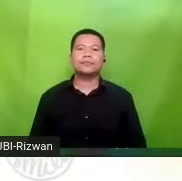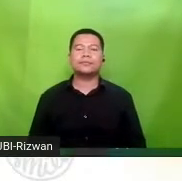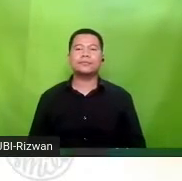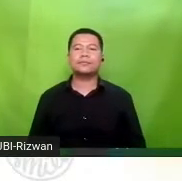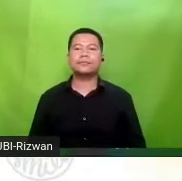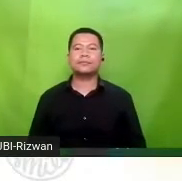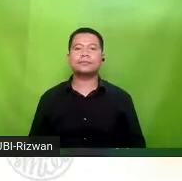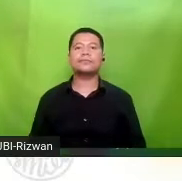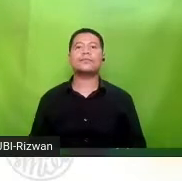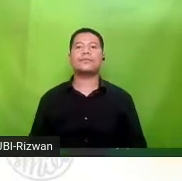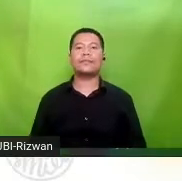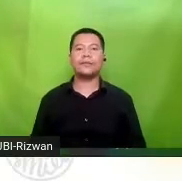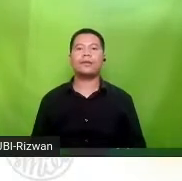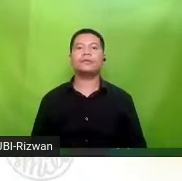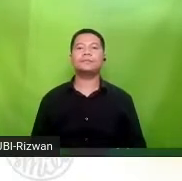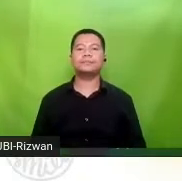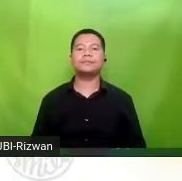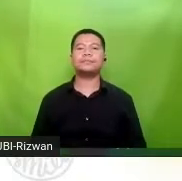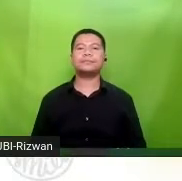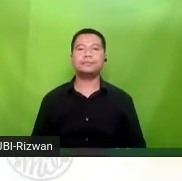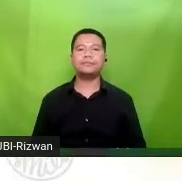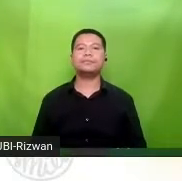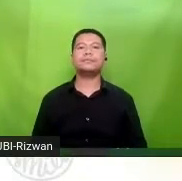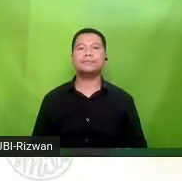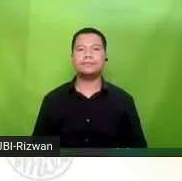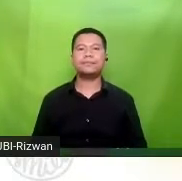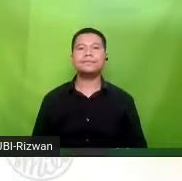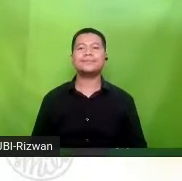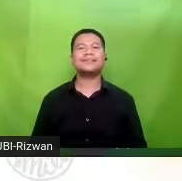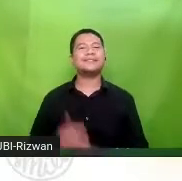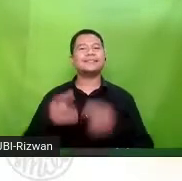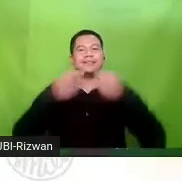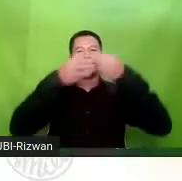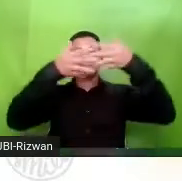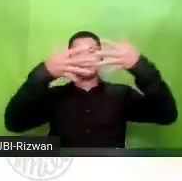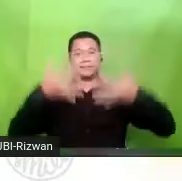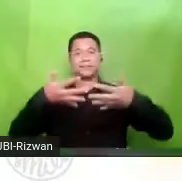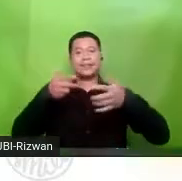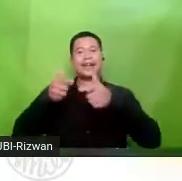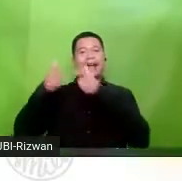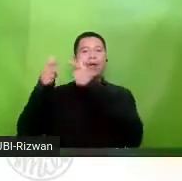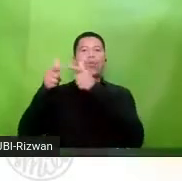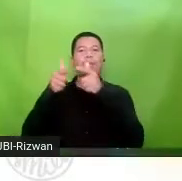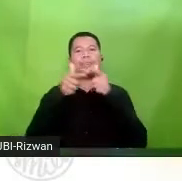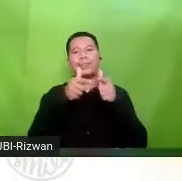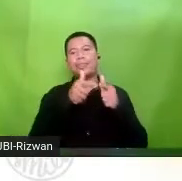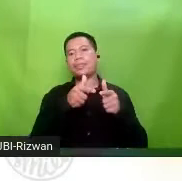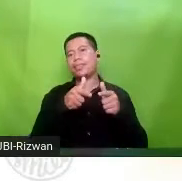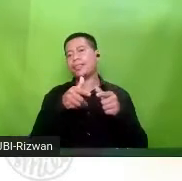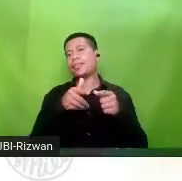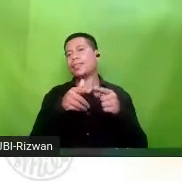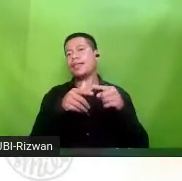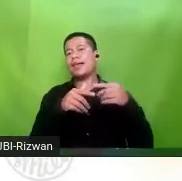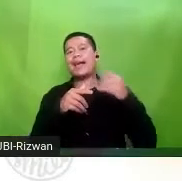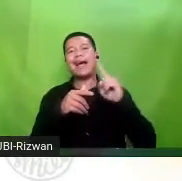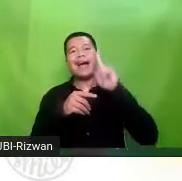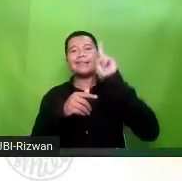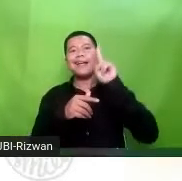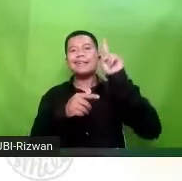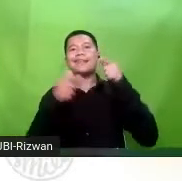Ya, ini gangguan yang kita dapatkan pada kasus autisme. Yang di bagian atas adalah gangguan